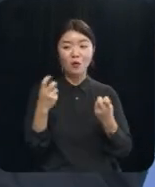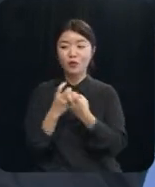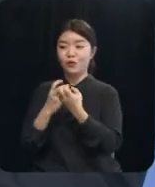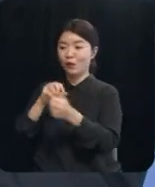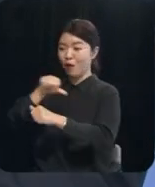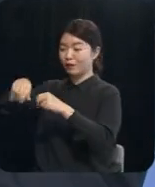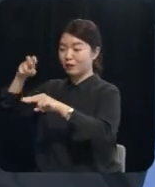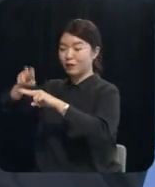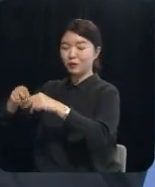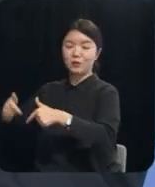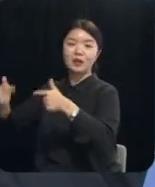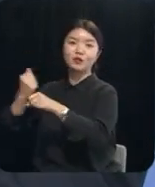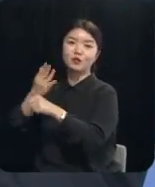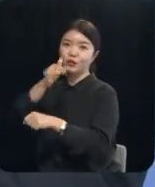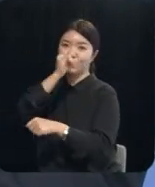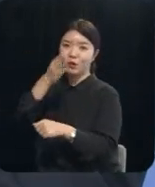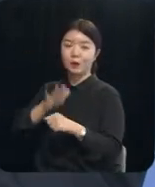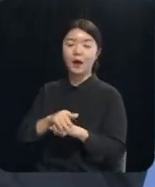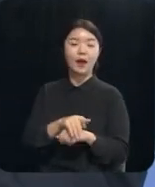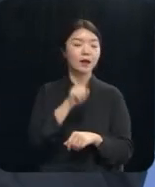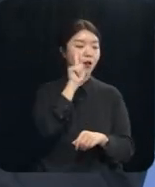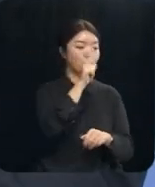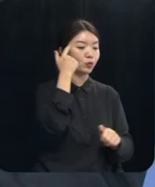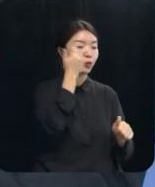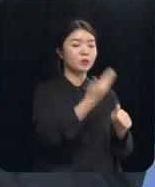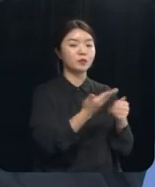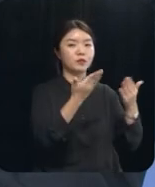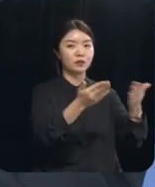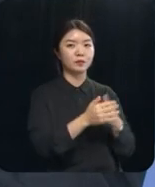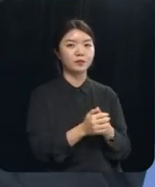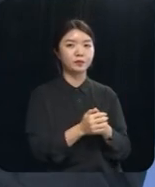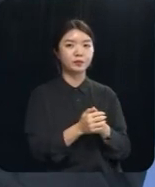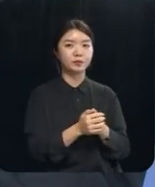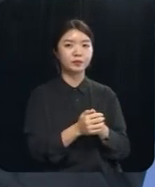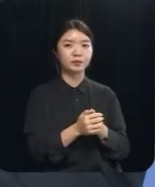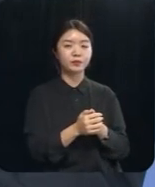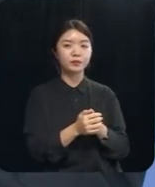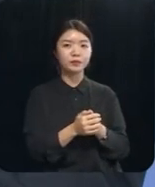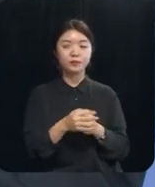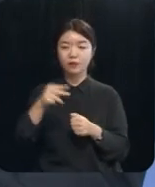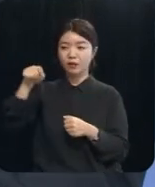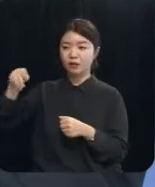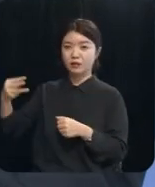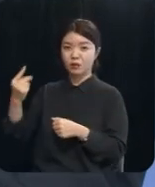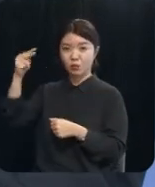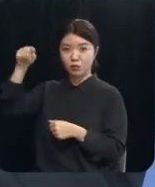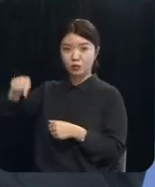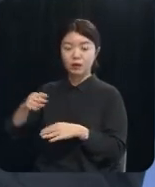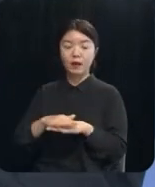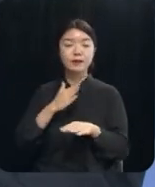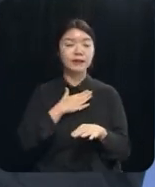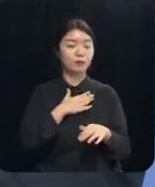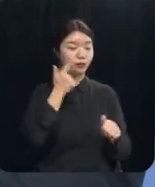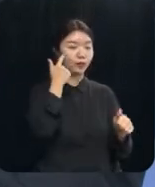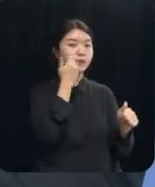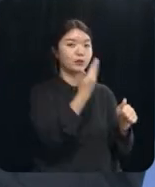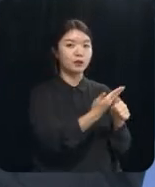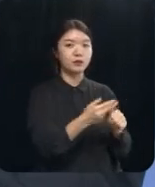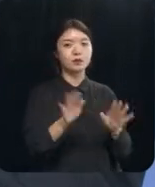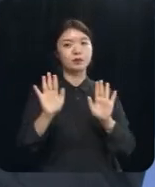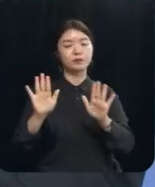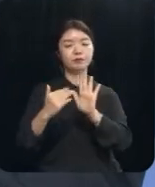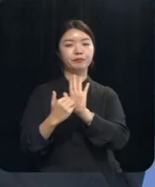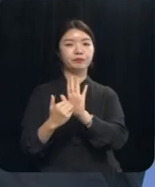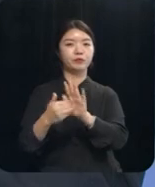자숙수를 결정하는지 묻지 않습니까? 그리고 한 가지 묻겠습니다. 슬롯 결정으로 합니다. 슬롯을 국내선 제가 한 가지 묻겠습니다. 여기 잠깐